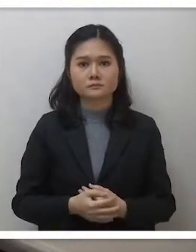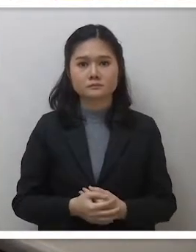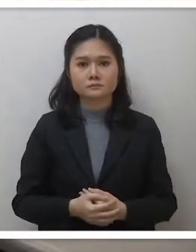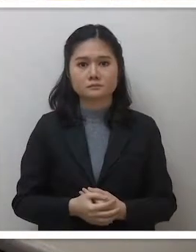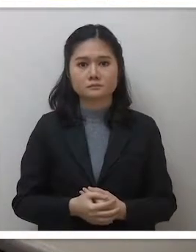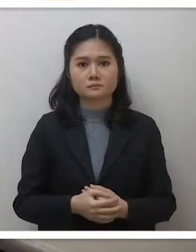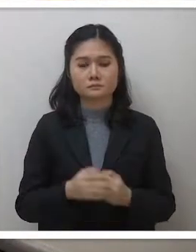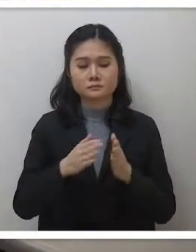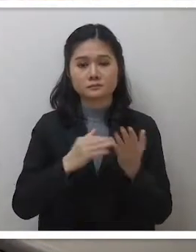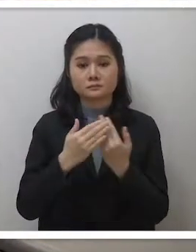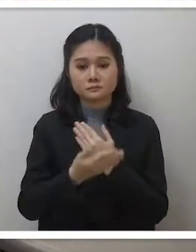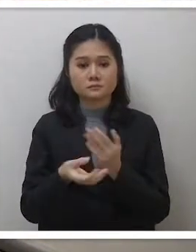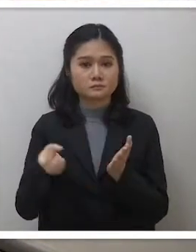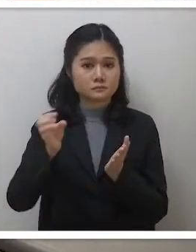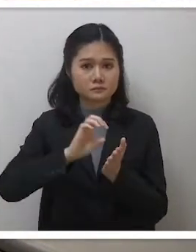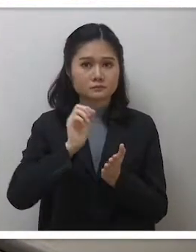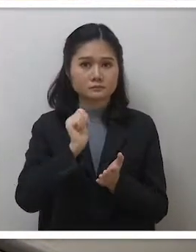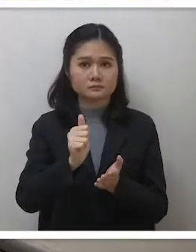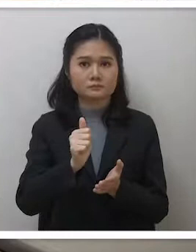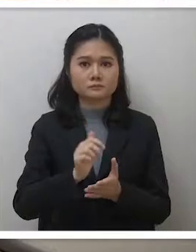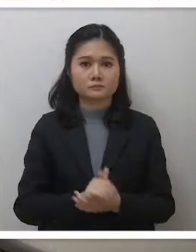สีเงามาเทเลยก็ได้นะครับ